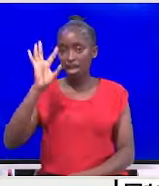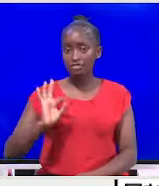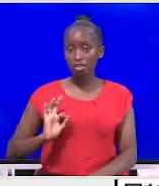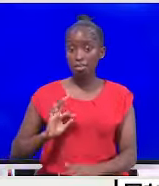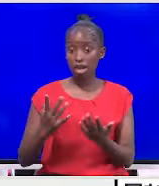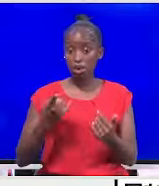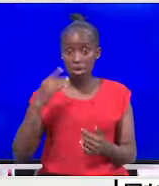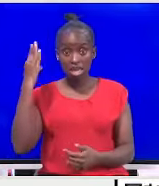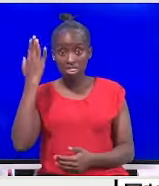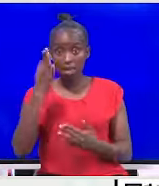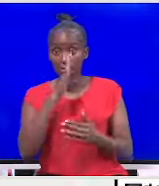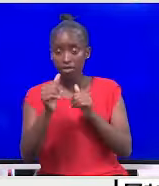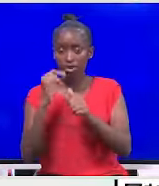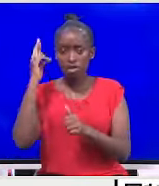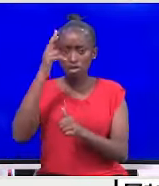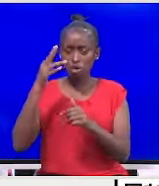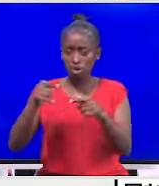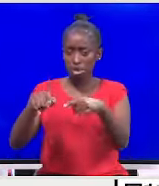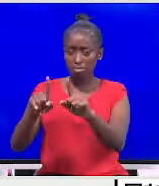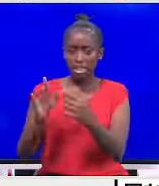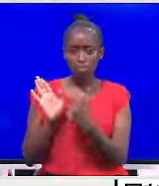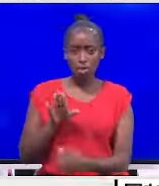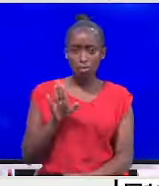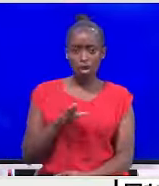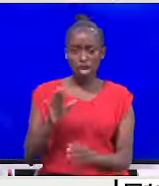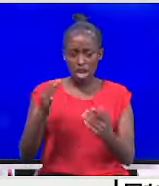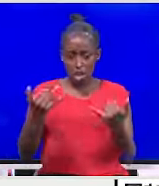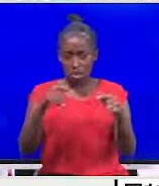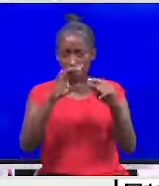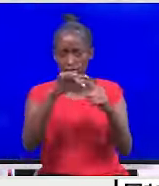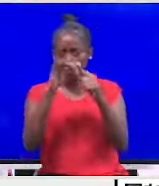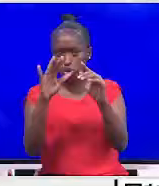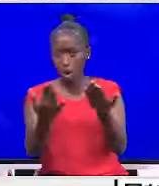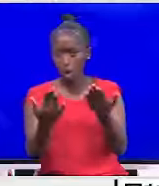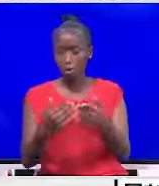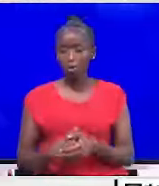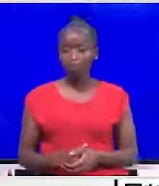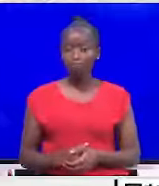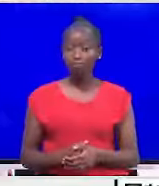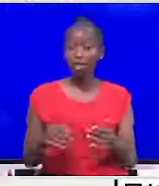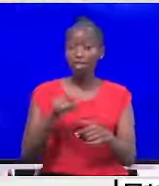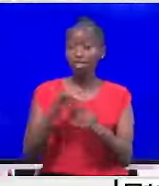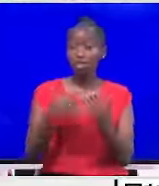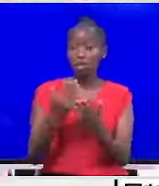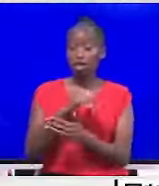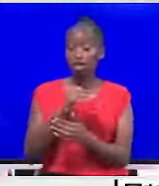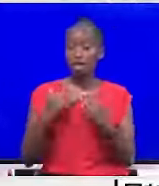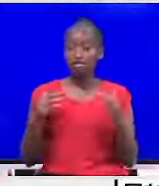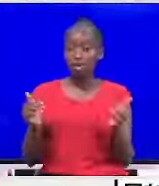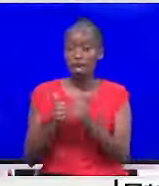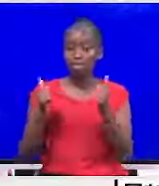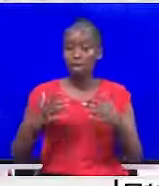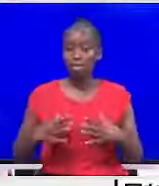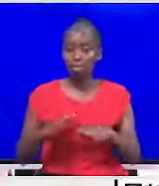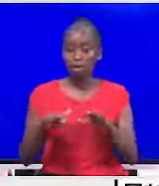sababu ni wanawake. How special are you? Hali sawia ilifanyika katika miji ya Maua, Nkubu na Rare, wakazi